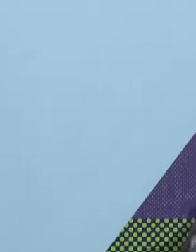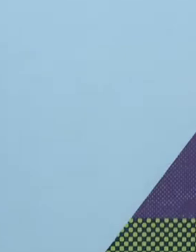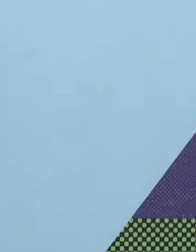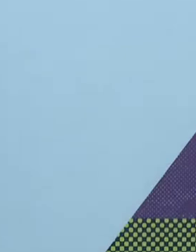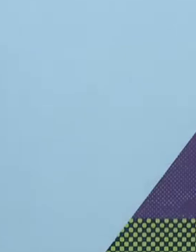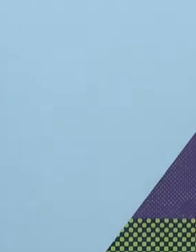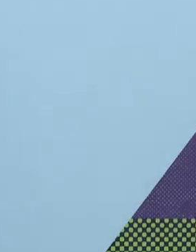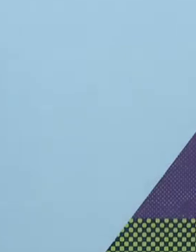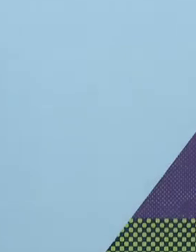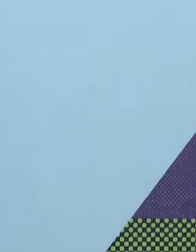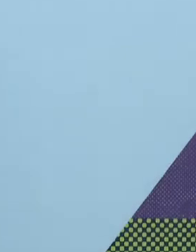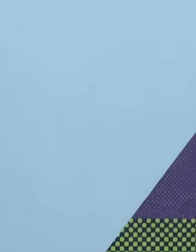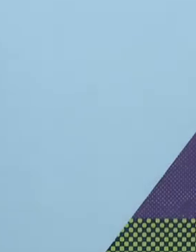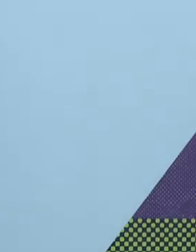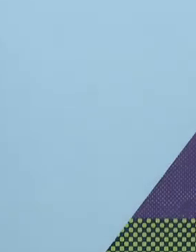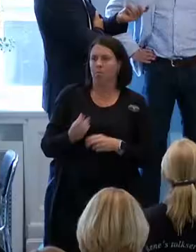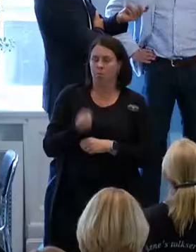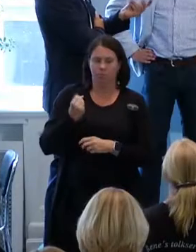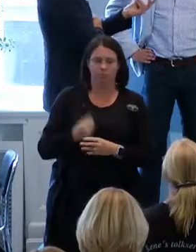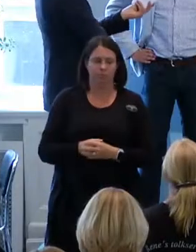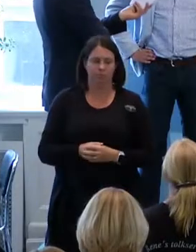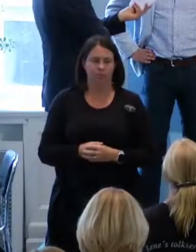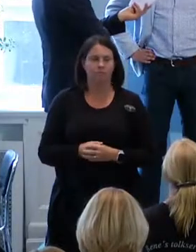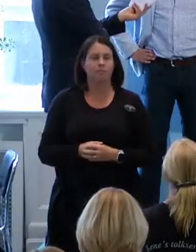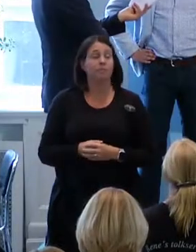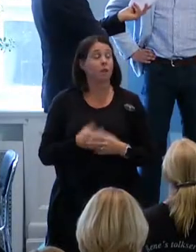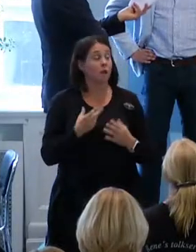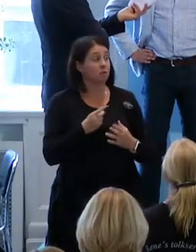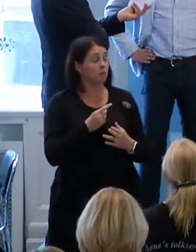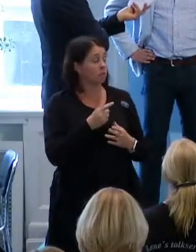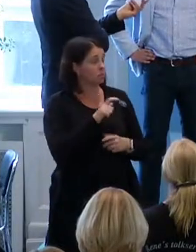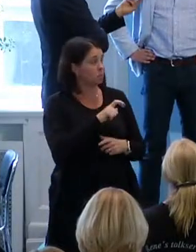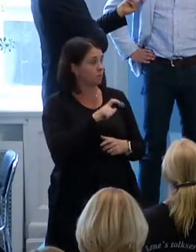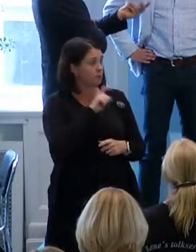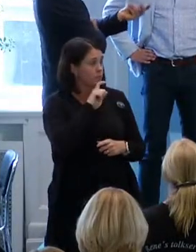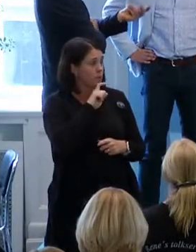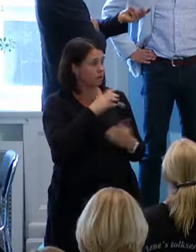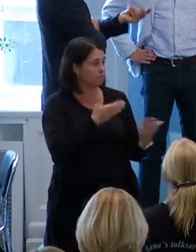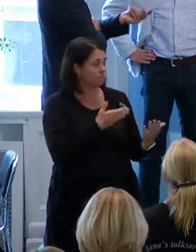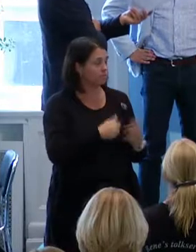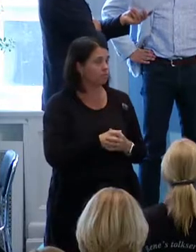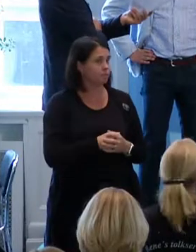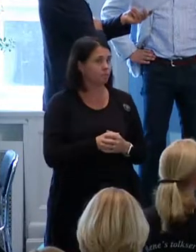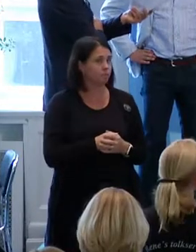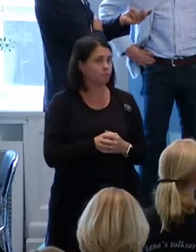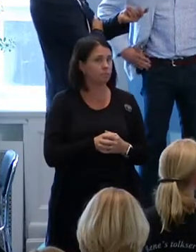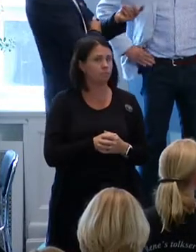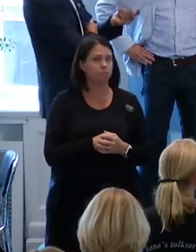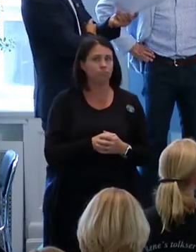skapa så många dubbla nyttor. Är det någon annan som vill kommentera det? Eller annars har jag en annan fråga.